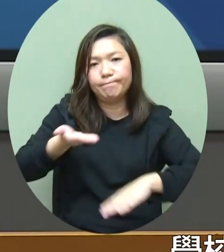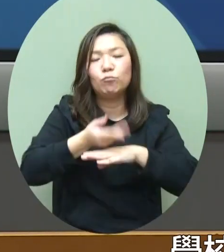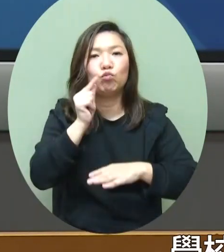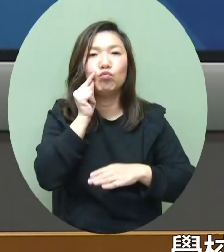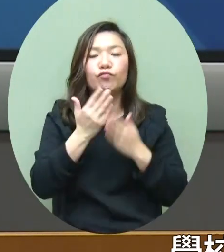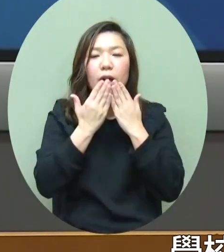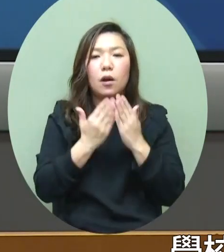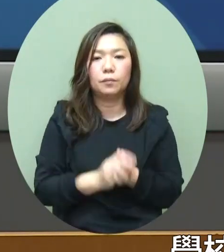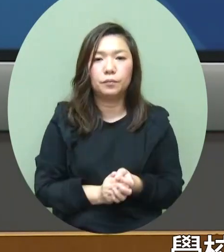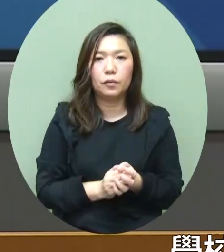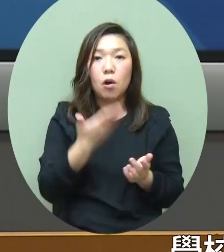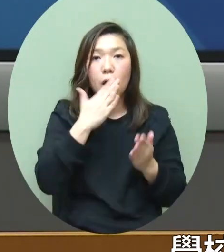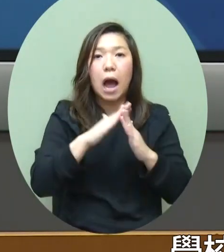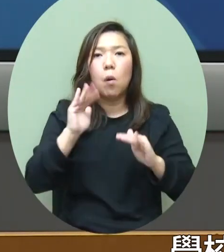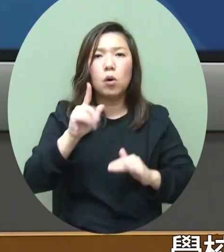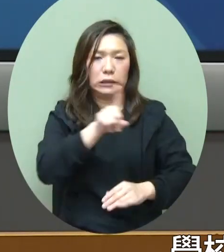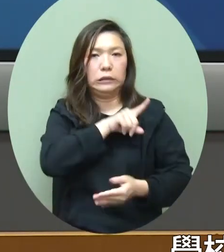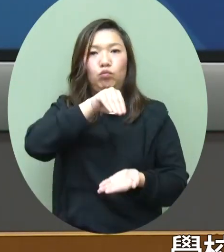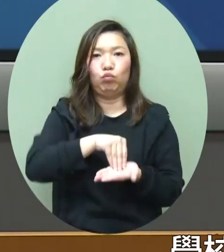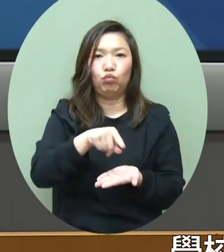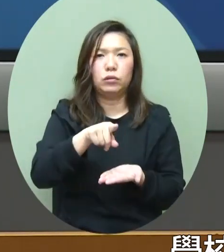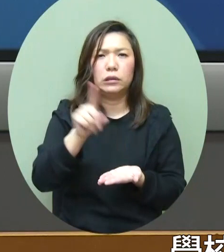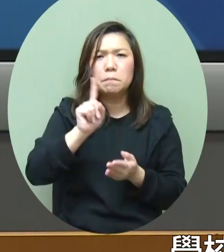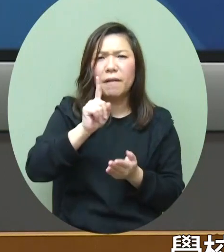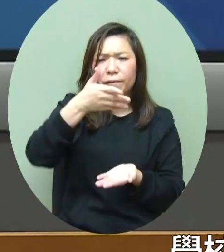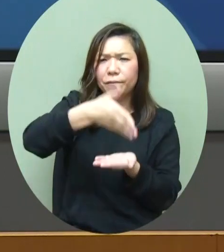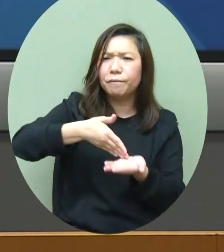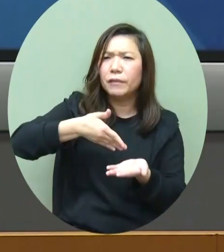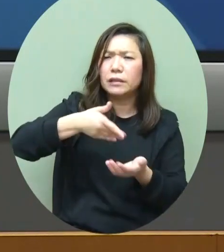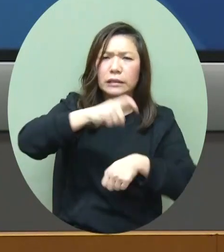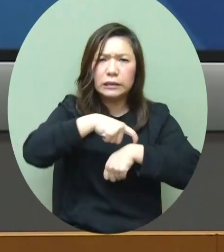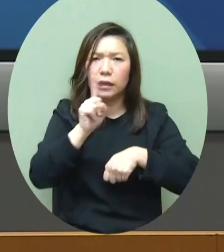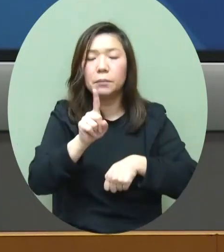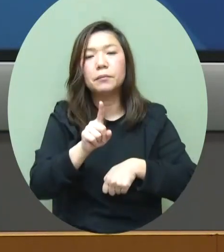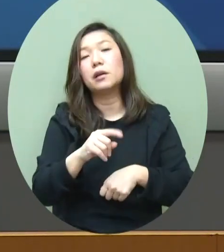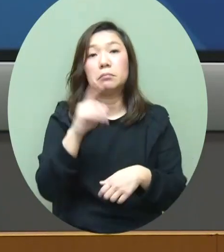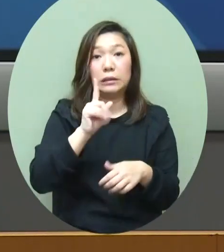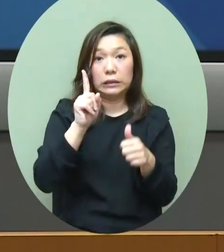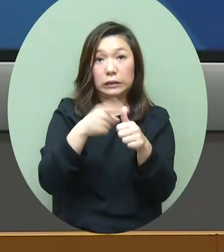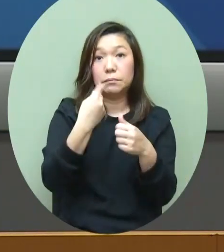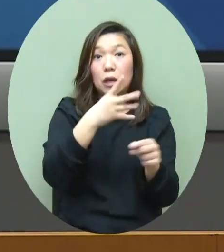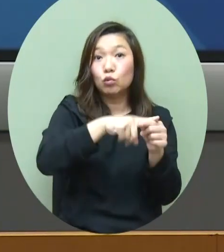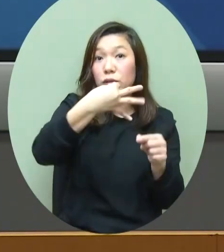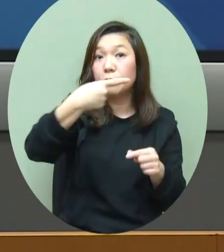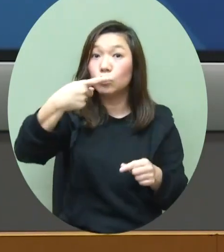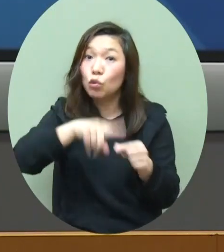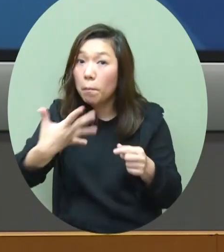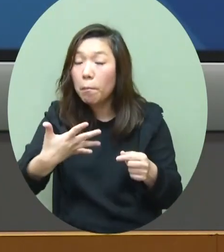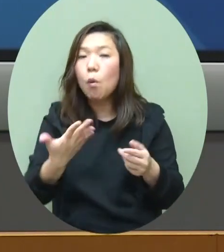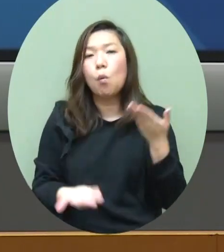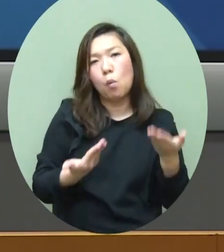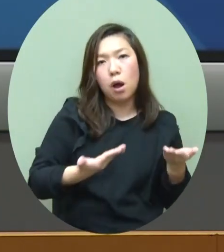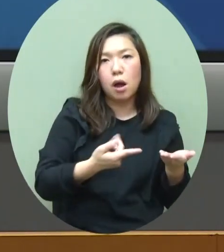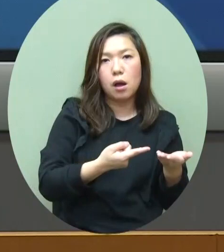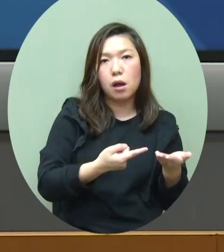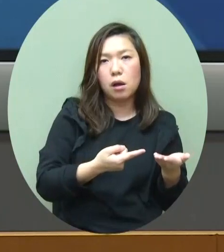堂。學校是可以自行決定怎樣劃分各個階段，譬如會不會先恢復中三至中五呢，或者